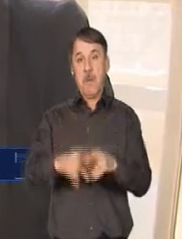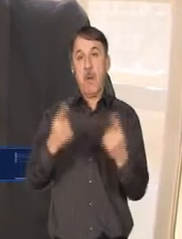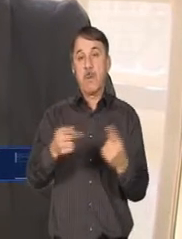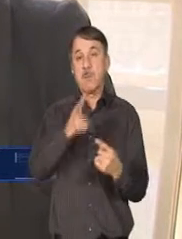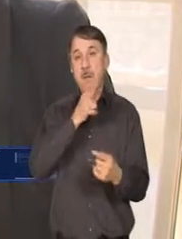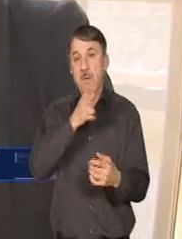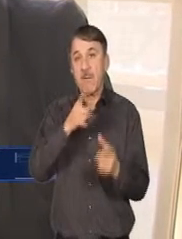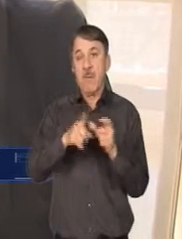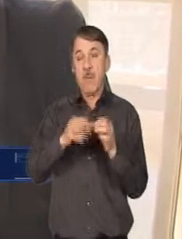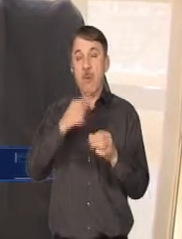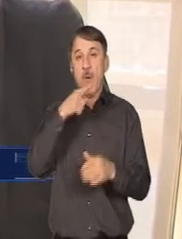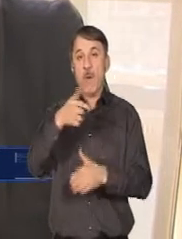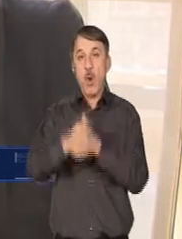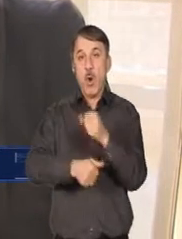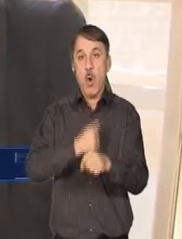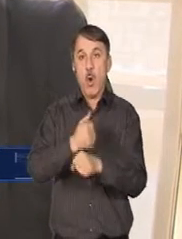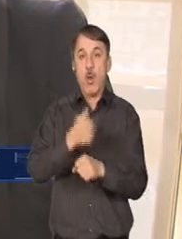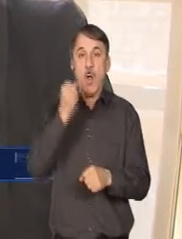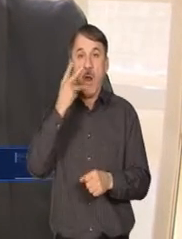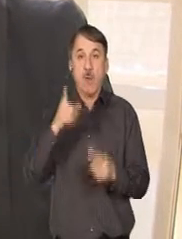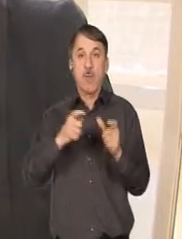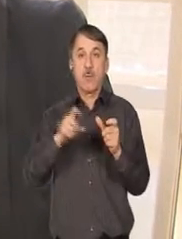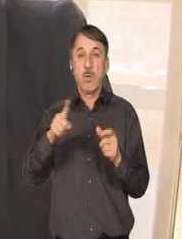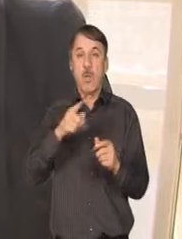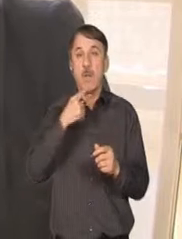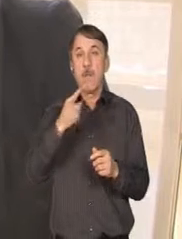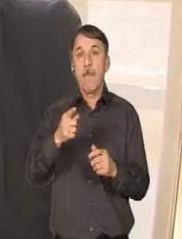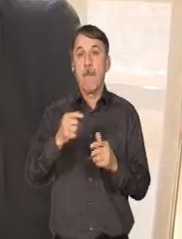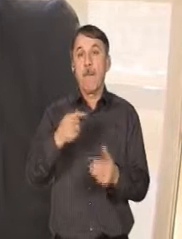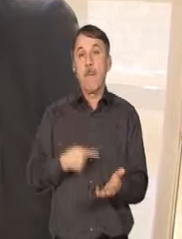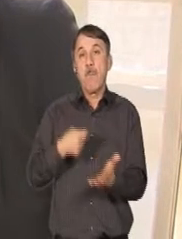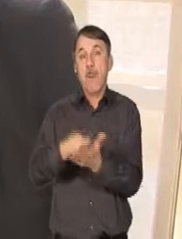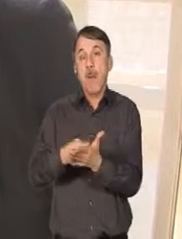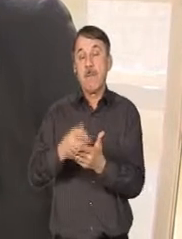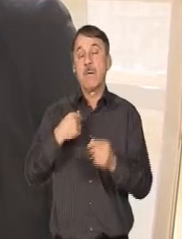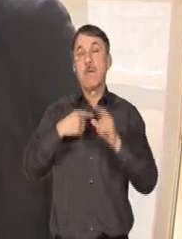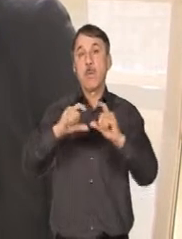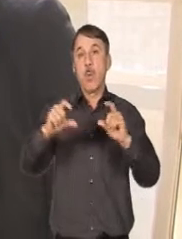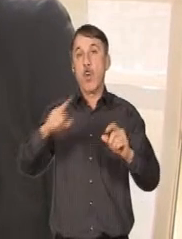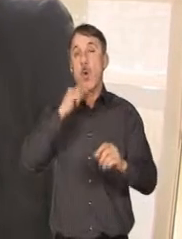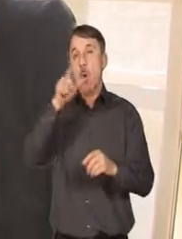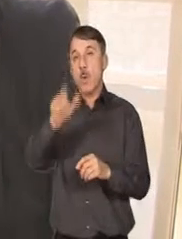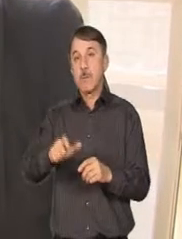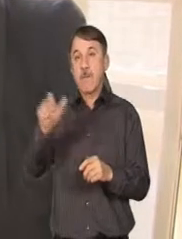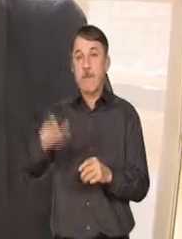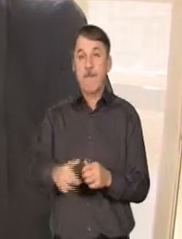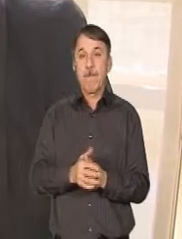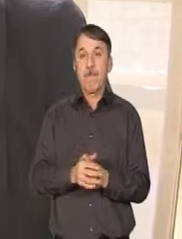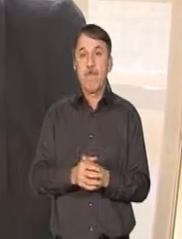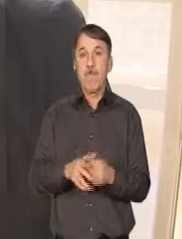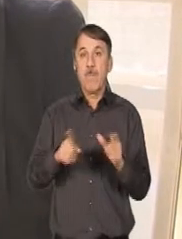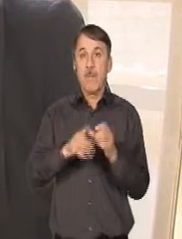godina, tačnije od 2007. godine, tako što redovne platiše same sebi obezbeđuju uštede.